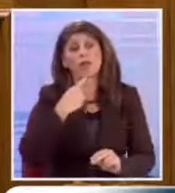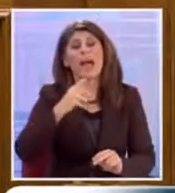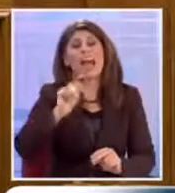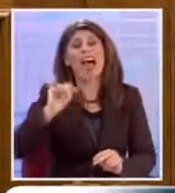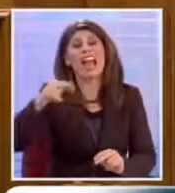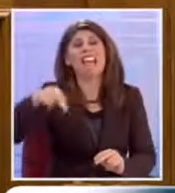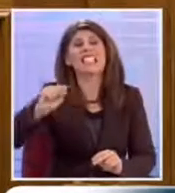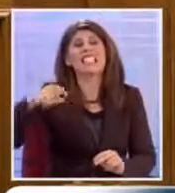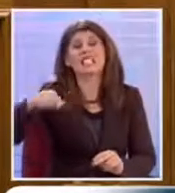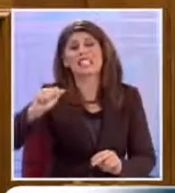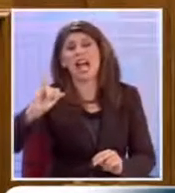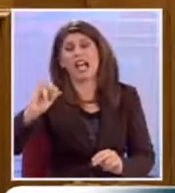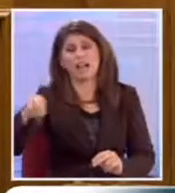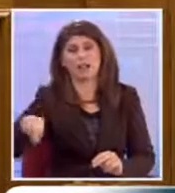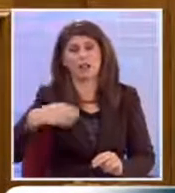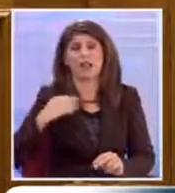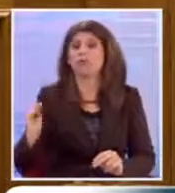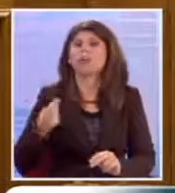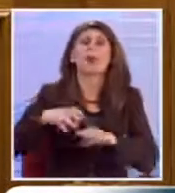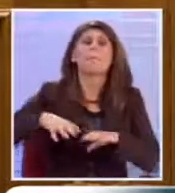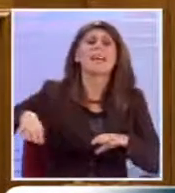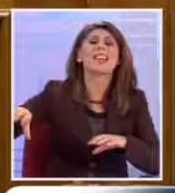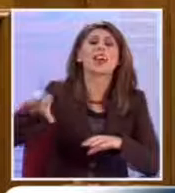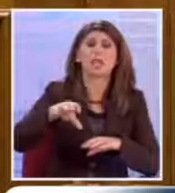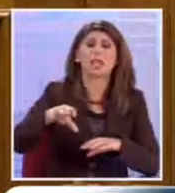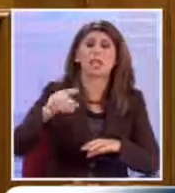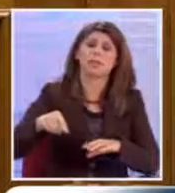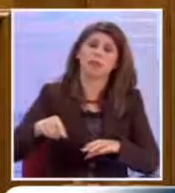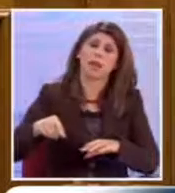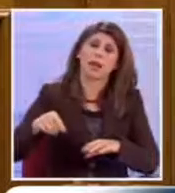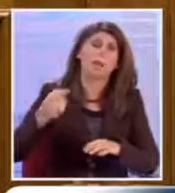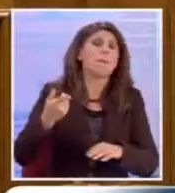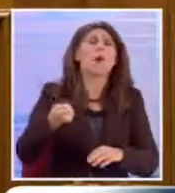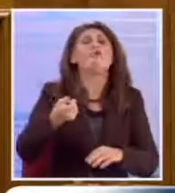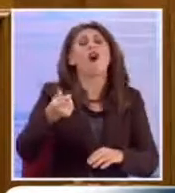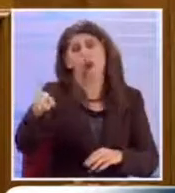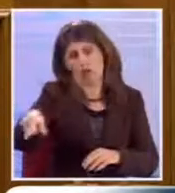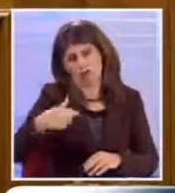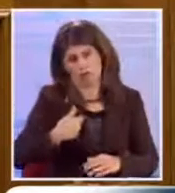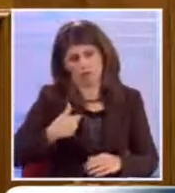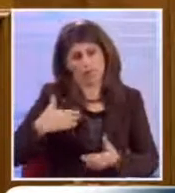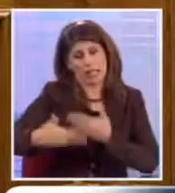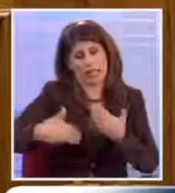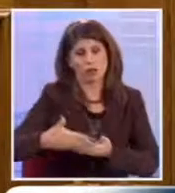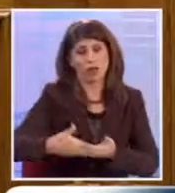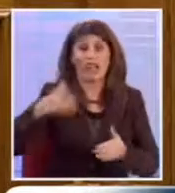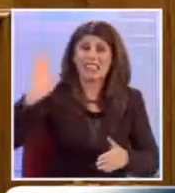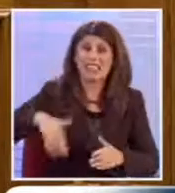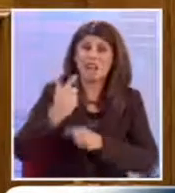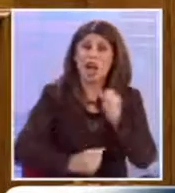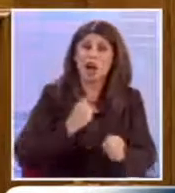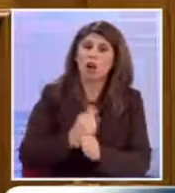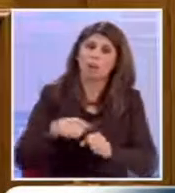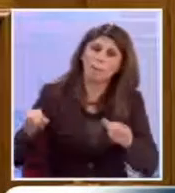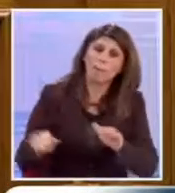εξής. Προέρχομαι από μια περιοχή η οποία έχει βιώσει τη Μαγνησία, η οποία έχει βιώσει τα τελευταία χρόνια ίσως με